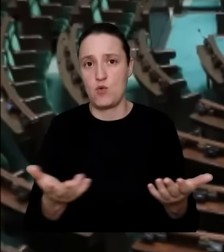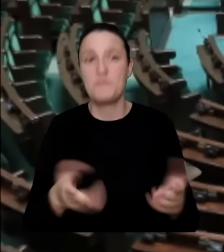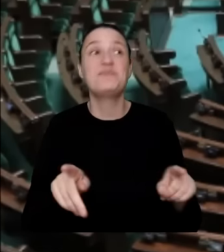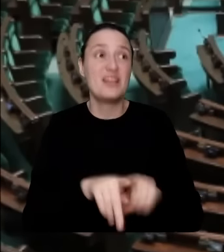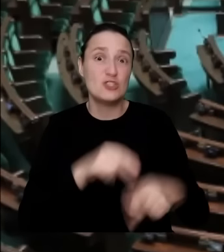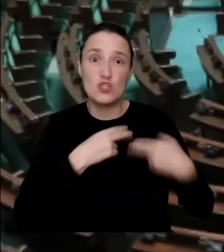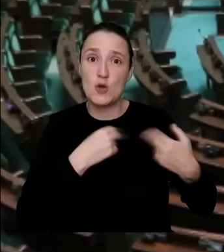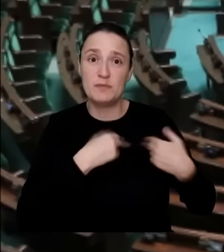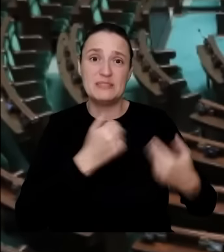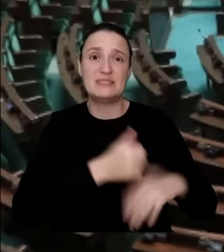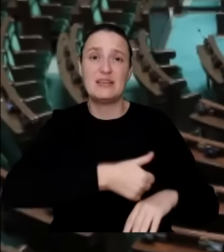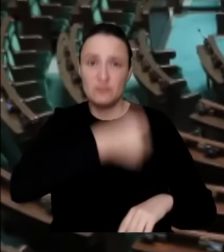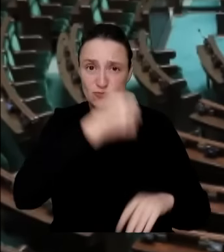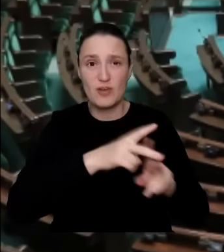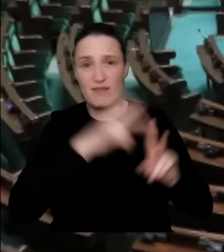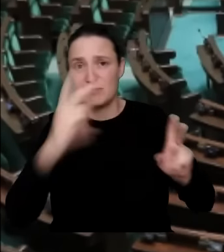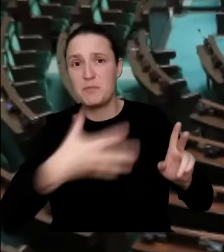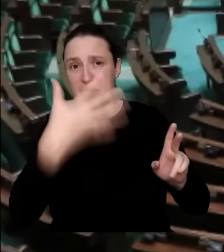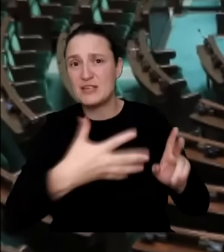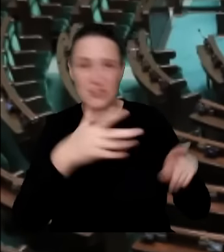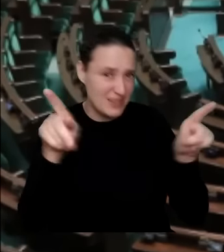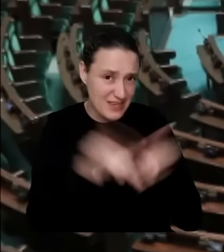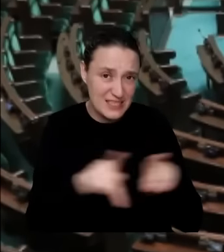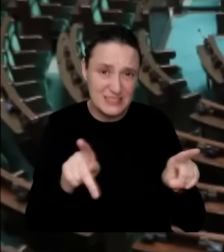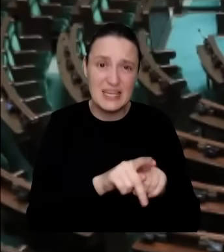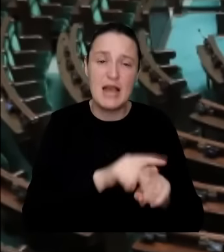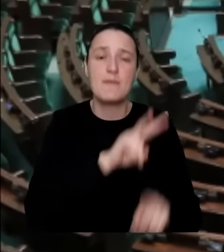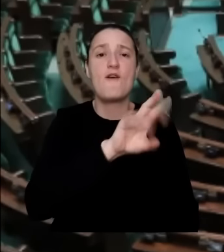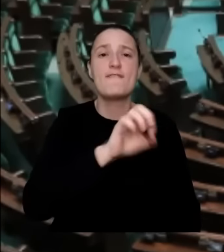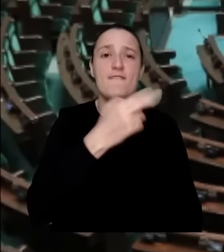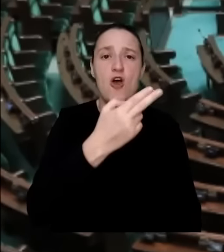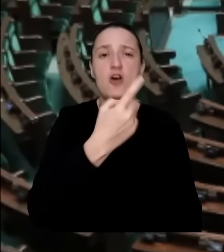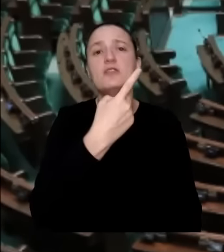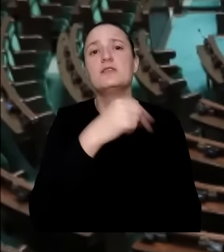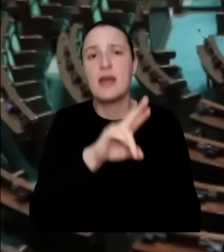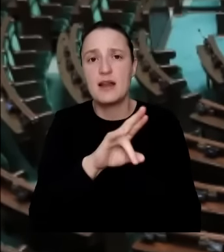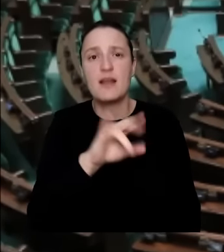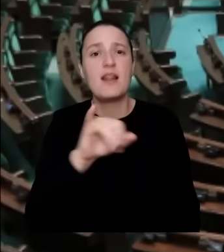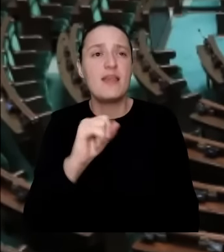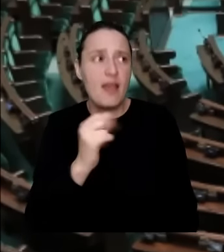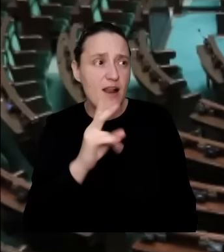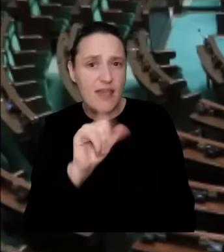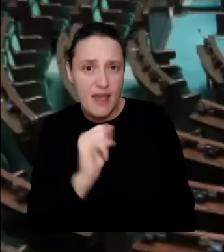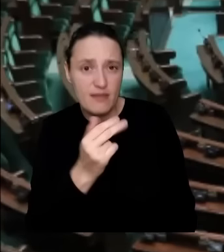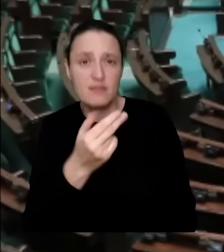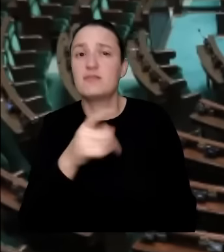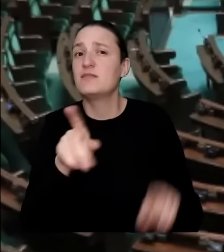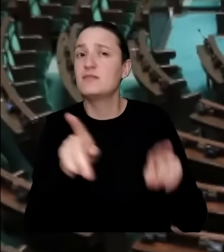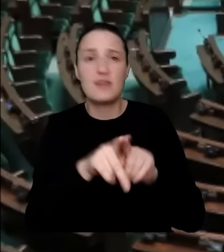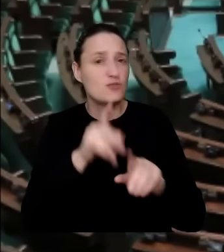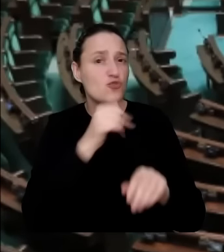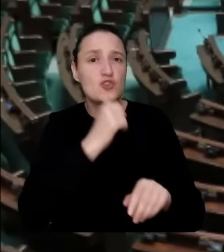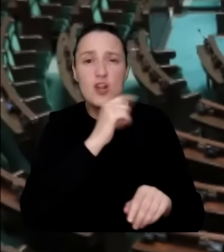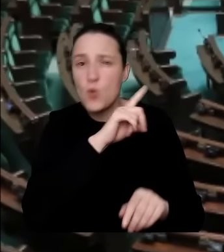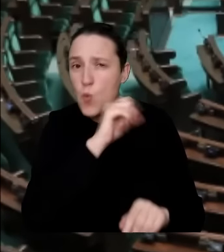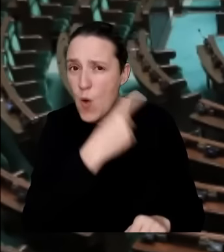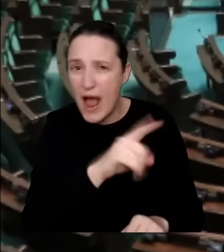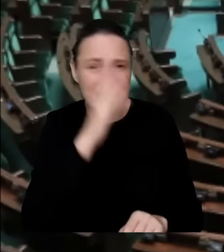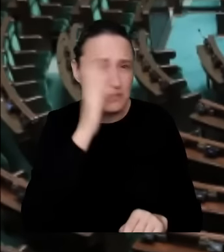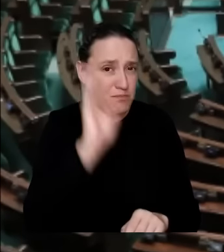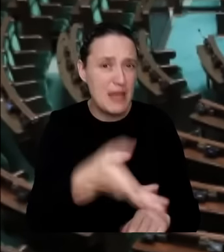komisji na kolejne 5 lat i zielony ład i pakt migracyjny i zmiany traktatowe będą forsowany i nie macie na to żadnego kompletnie żadnego